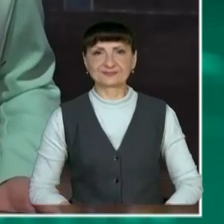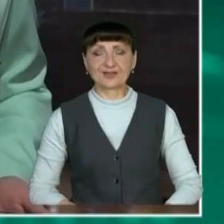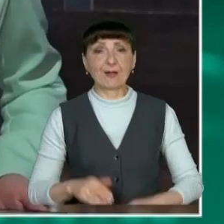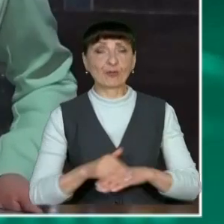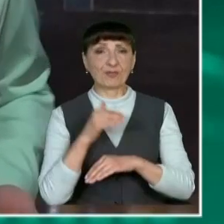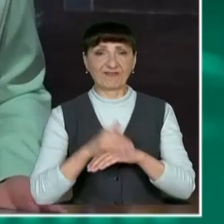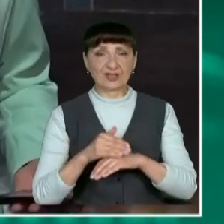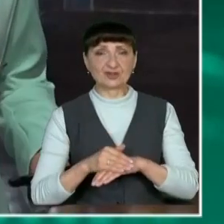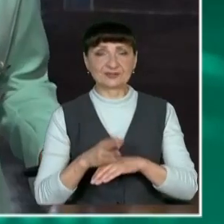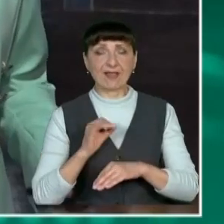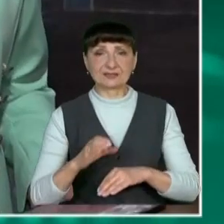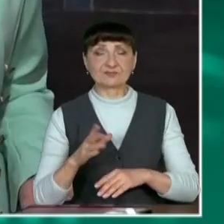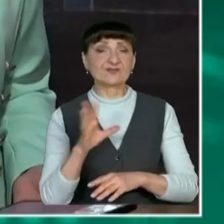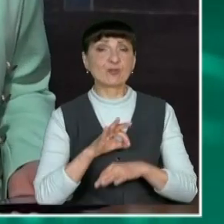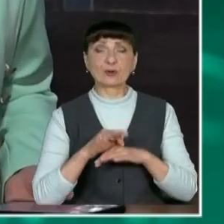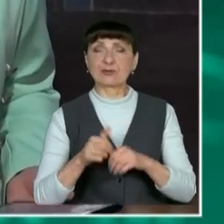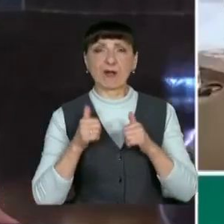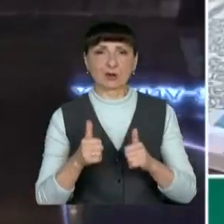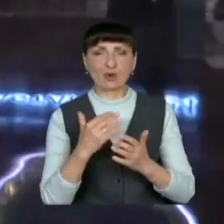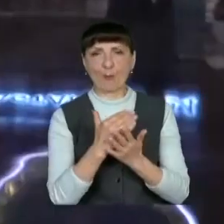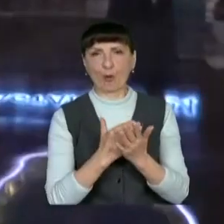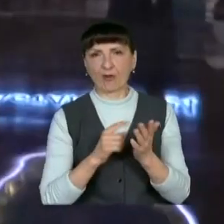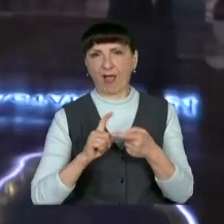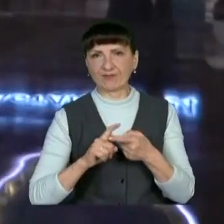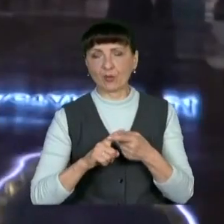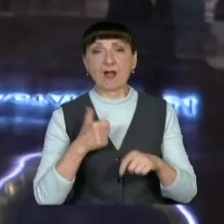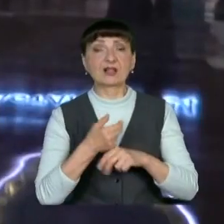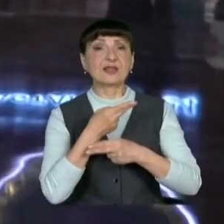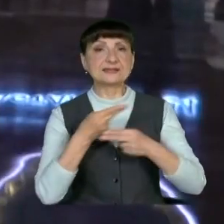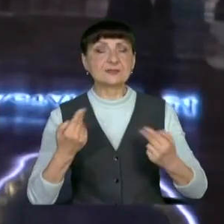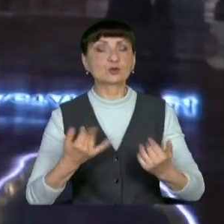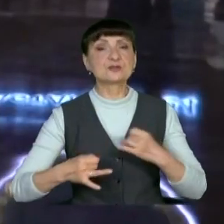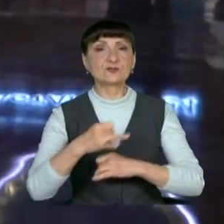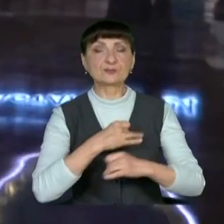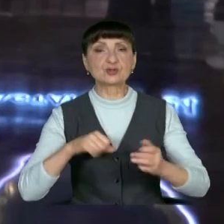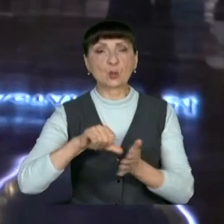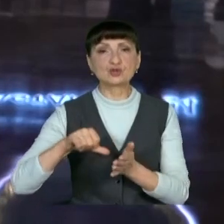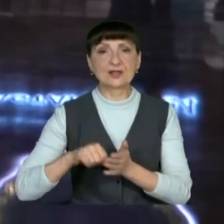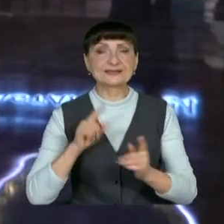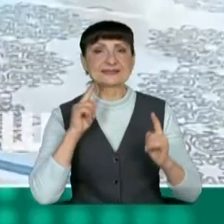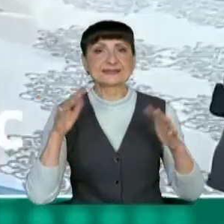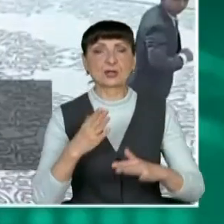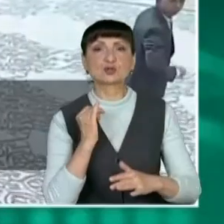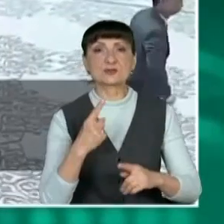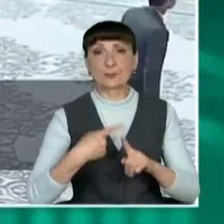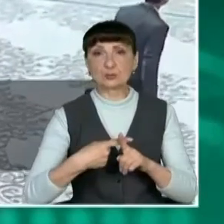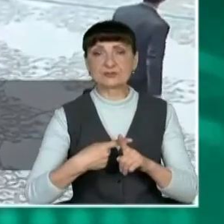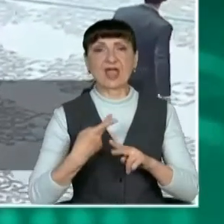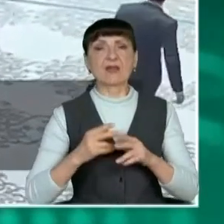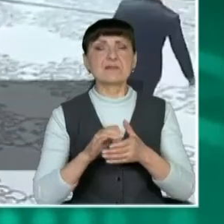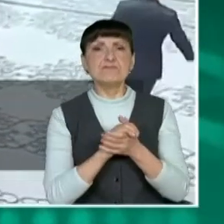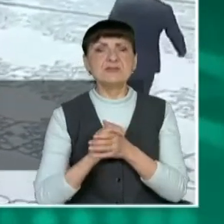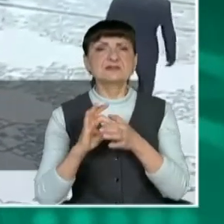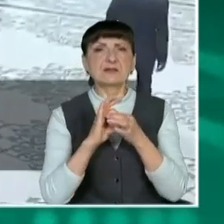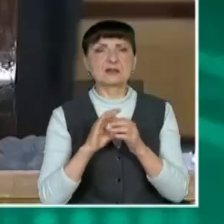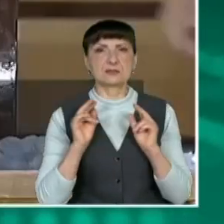Добрый вечер, Диас. Все прошло хорошо и по графику. Главная тема, которую сегодня обсуждали участники заседания ШОС Плюс – мир, согласие